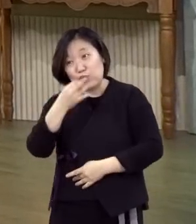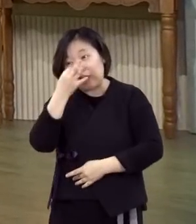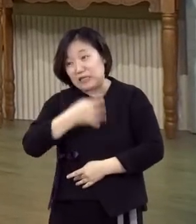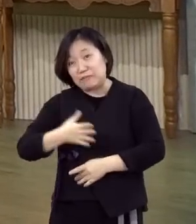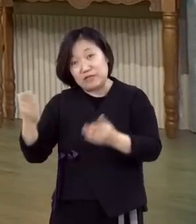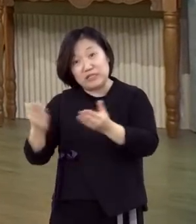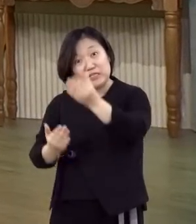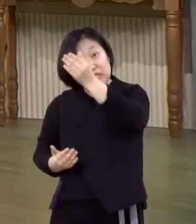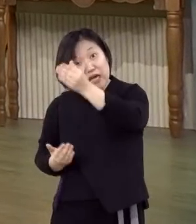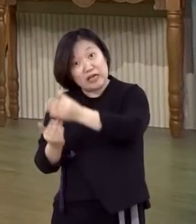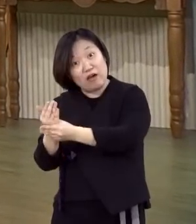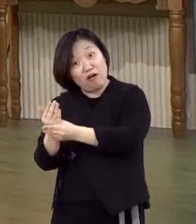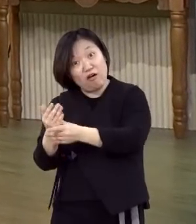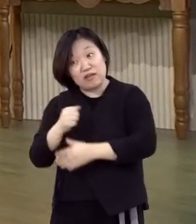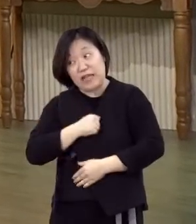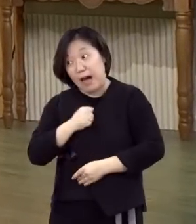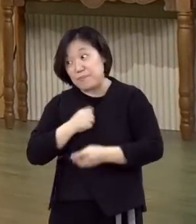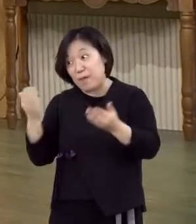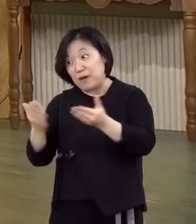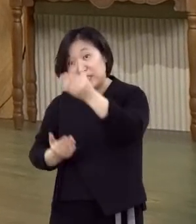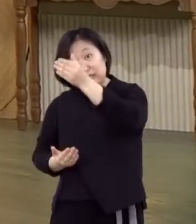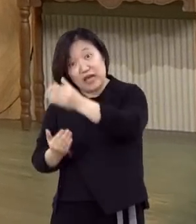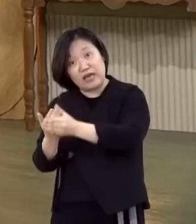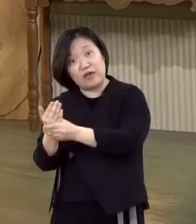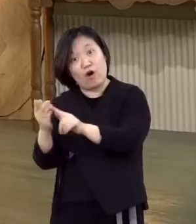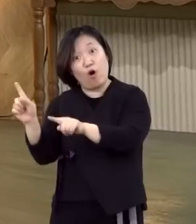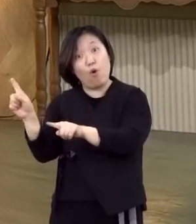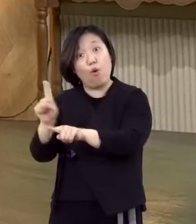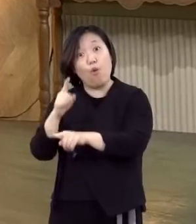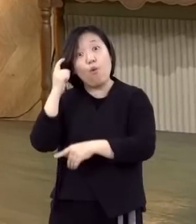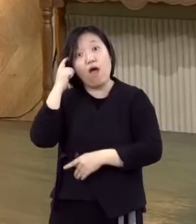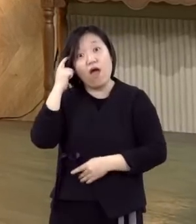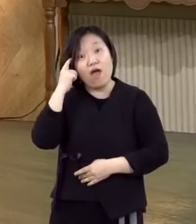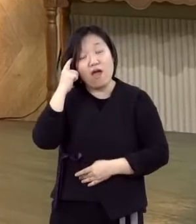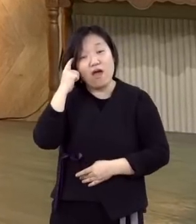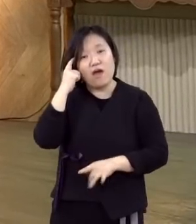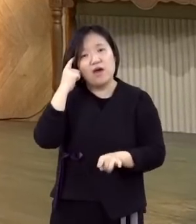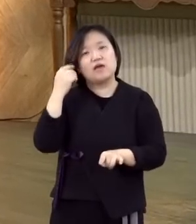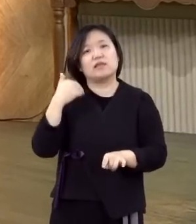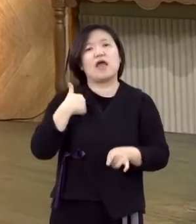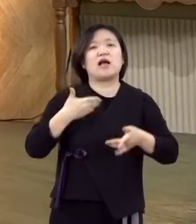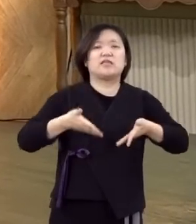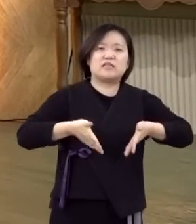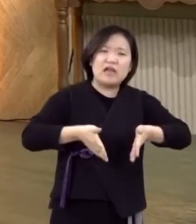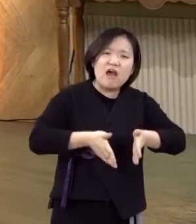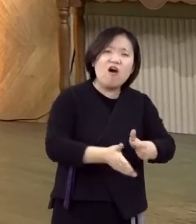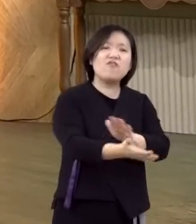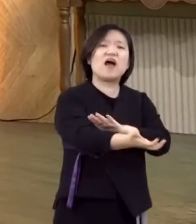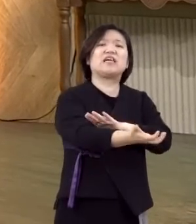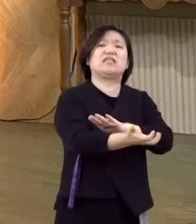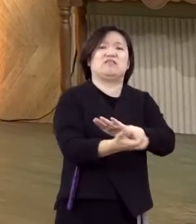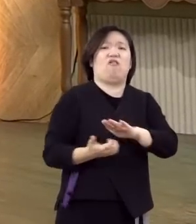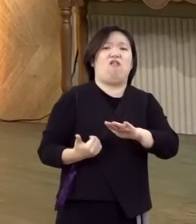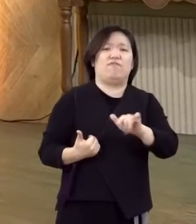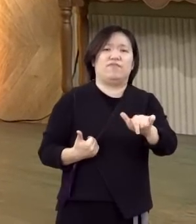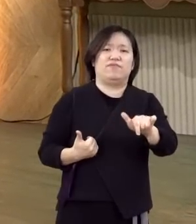,그것은단지전생의 큰업보를